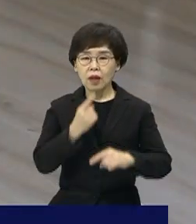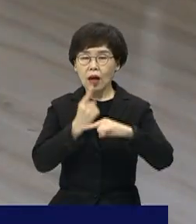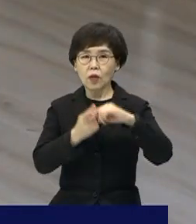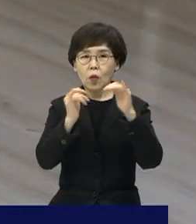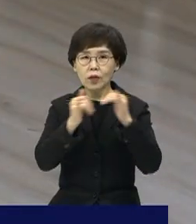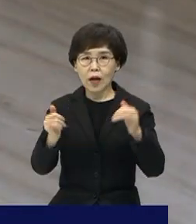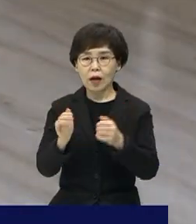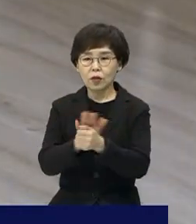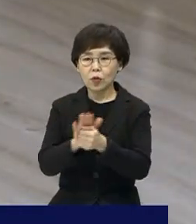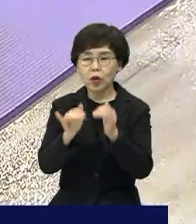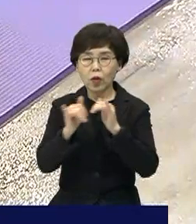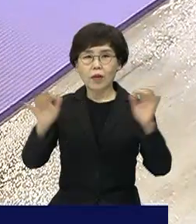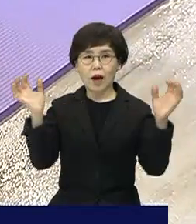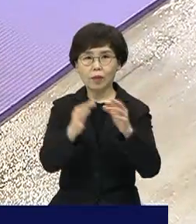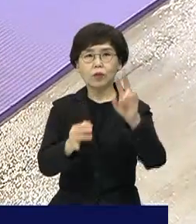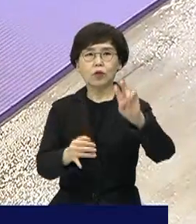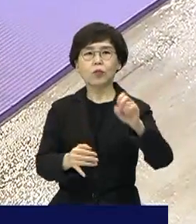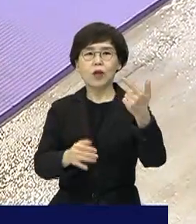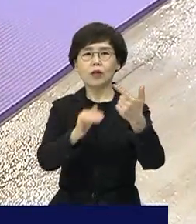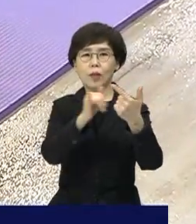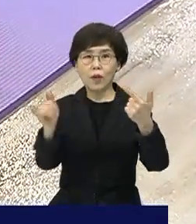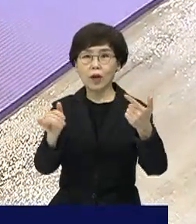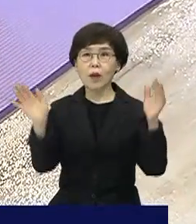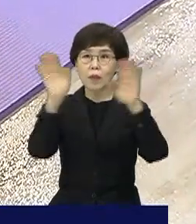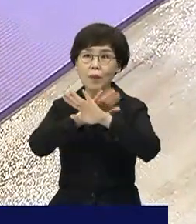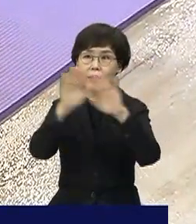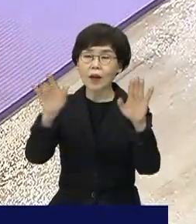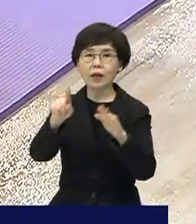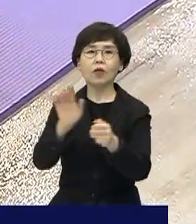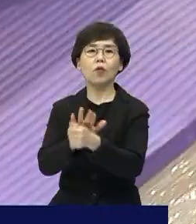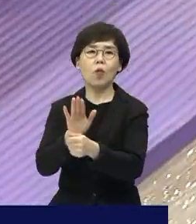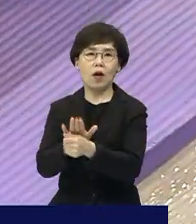조리원 등 26명이 주야로 이를 뒷받침합니다.